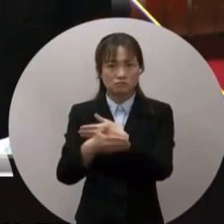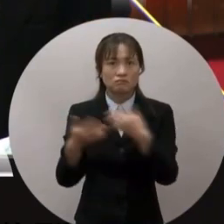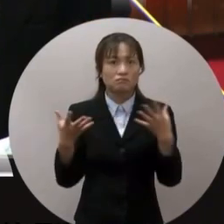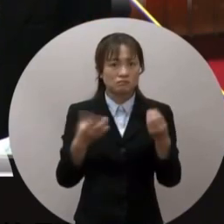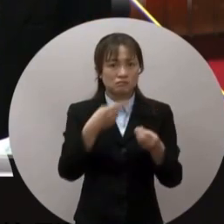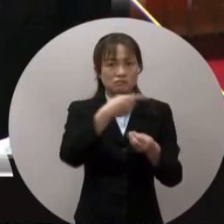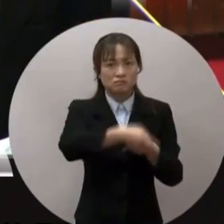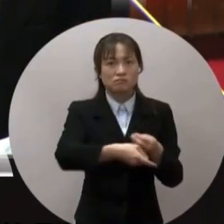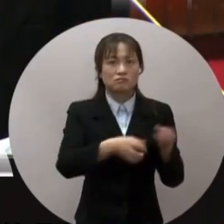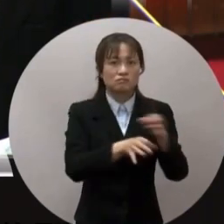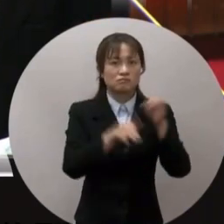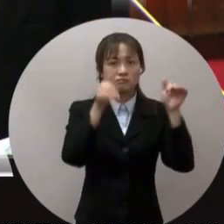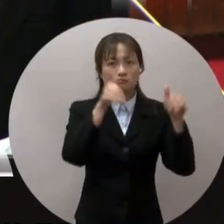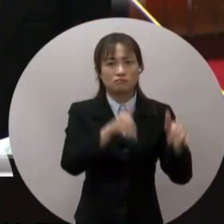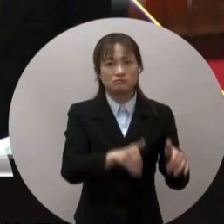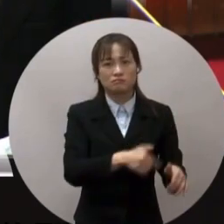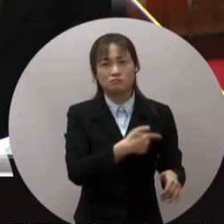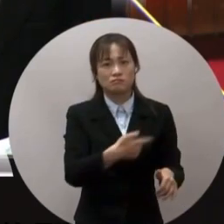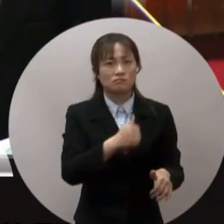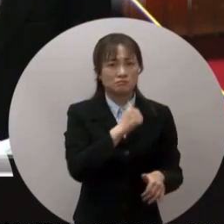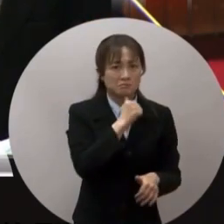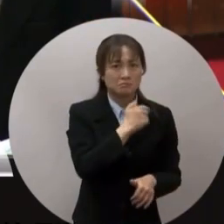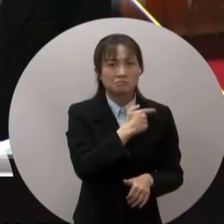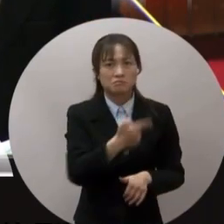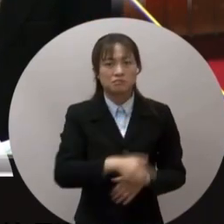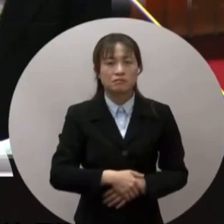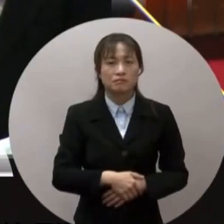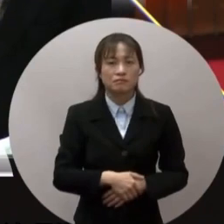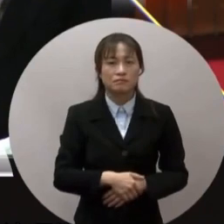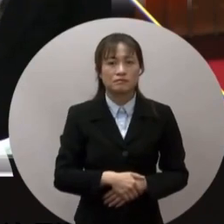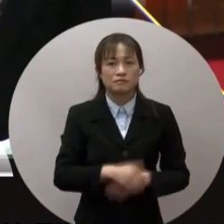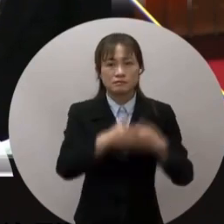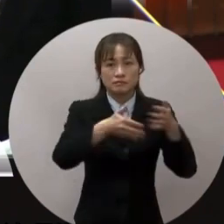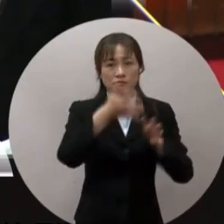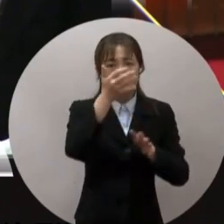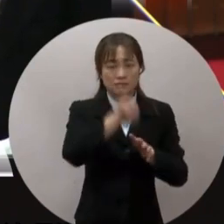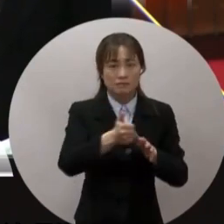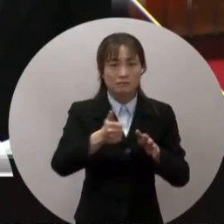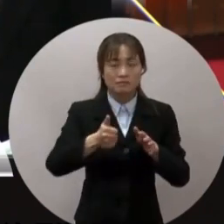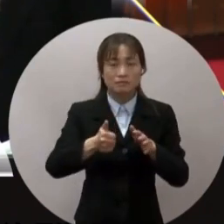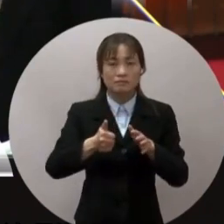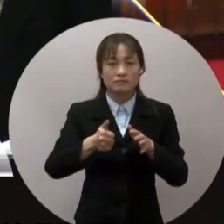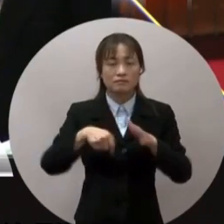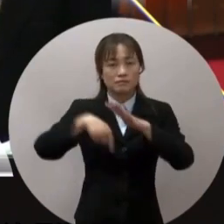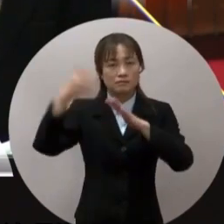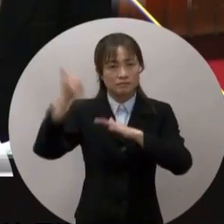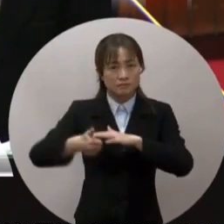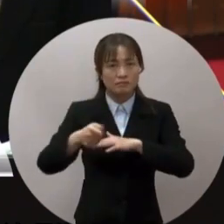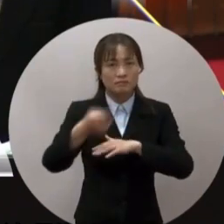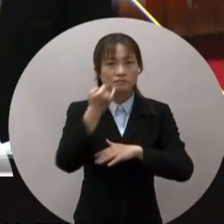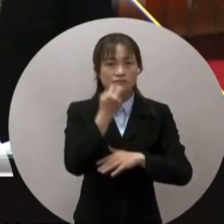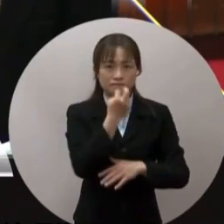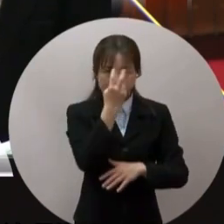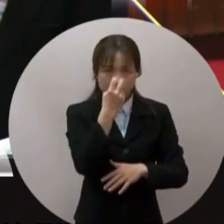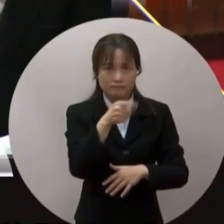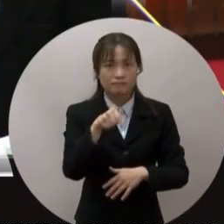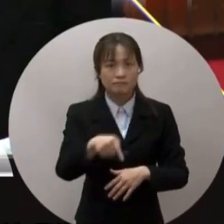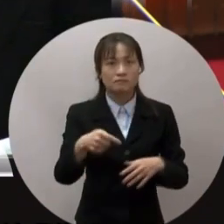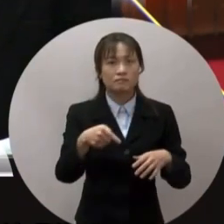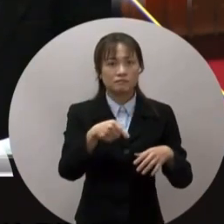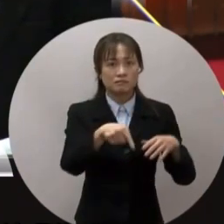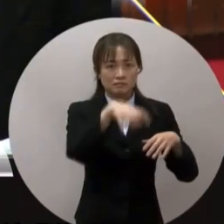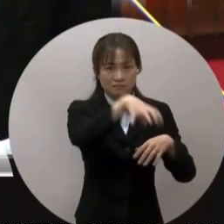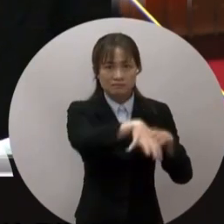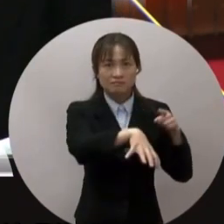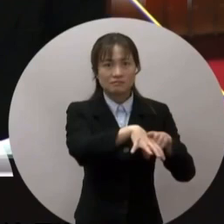通路科學研究很近那個伊町還是補丁你都去看看到現在才有一家超商而已